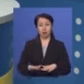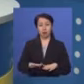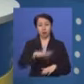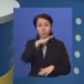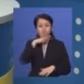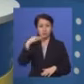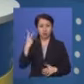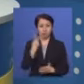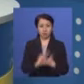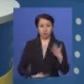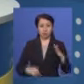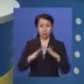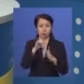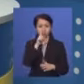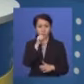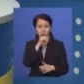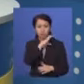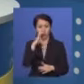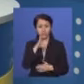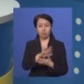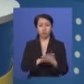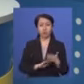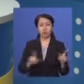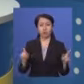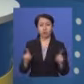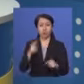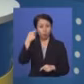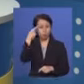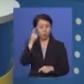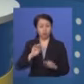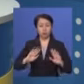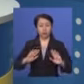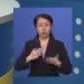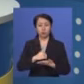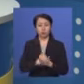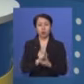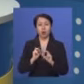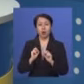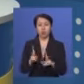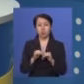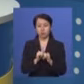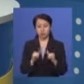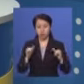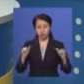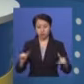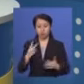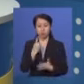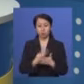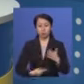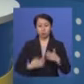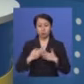падеж птицы в Северном Казахстане продолжается. Чтобы разобраться в ситуации, установить риски распространения, ущерб и